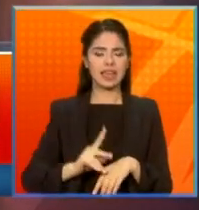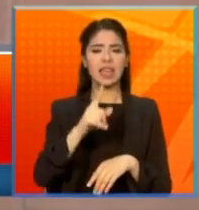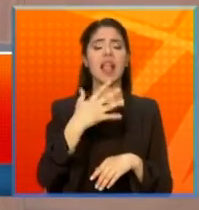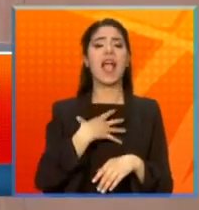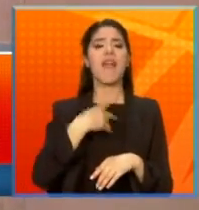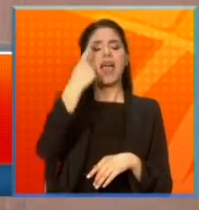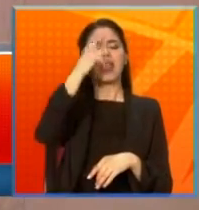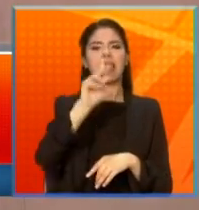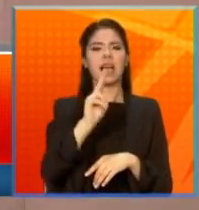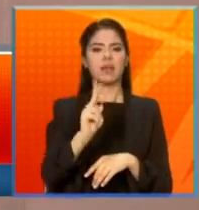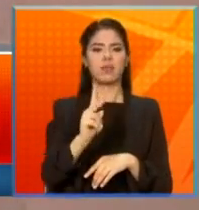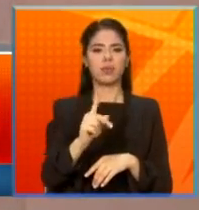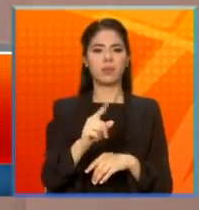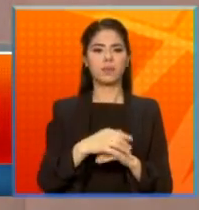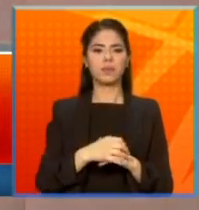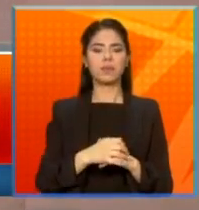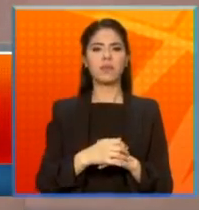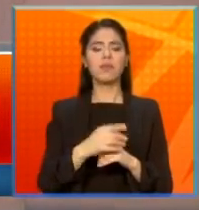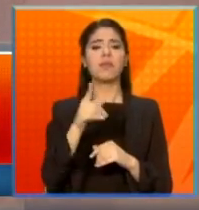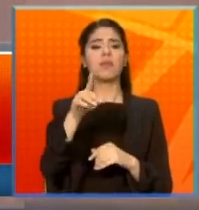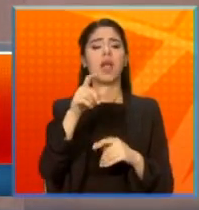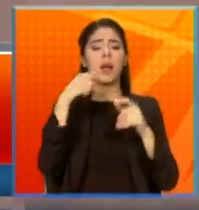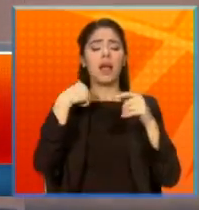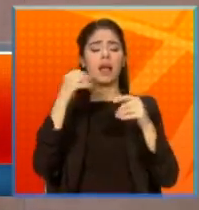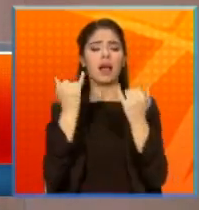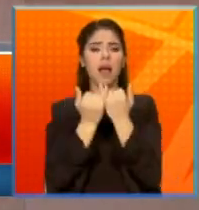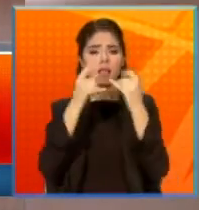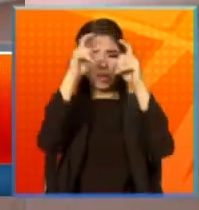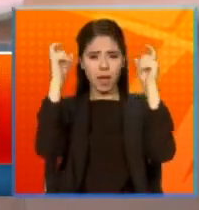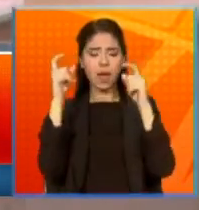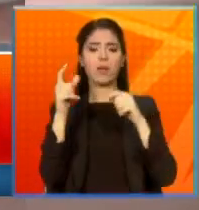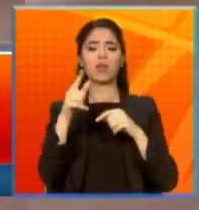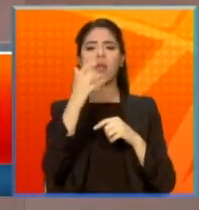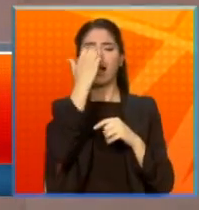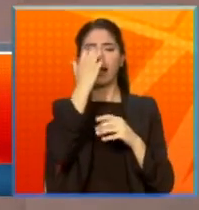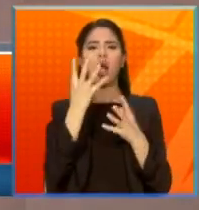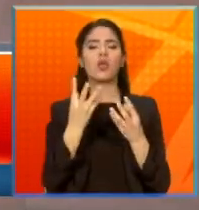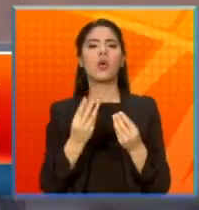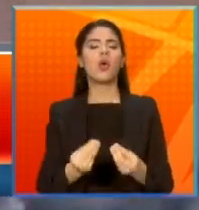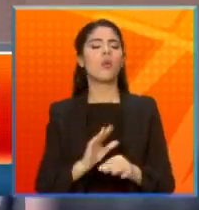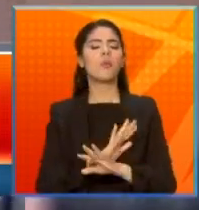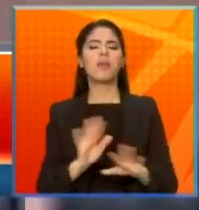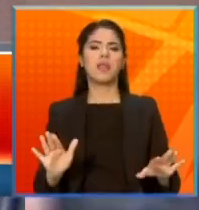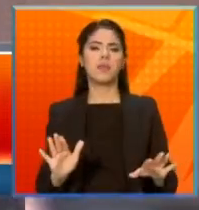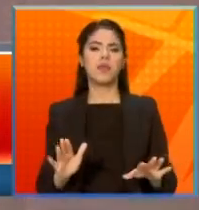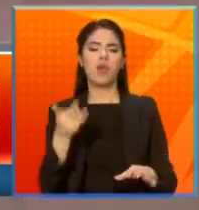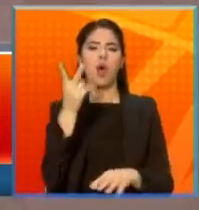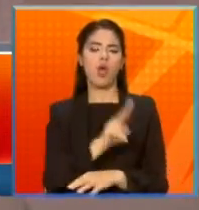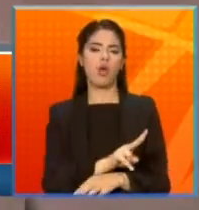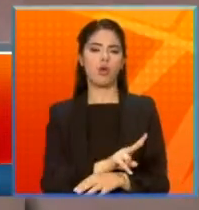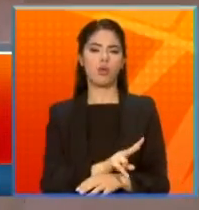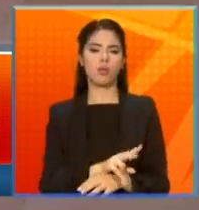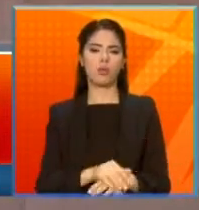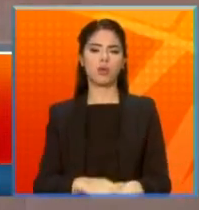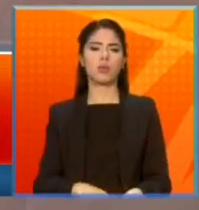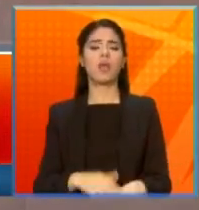başınaydı. Kardeşim hemşire girdim diyor, saat 6.30 falan diyor, kan falan kurumuş diyor, ölmüştü yani diyor.